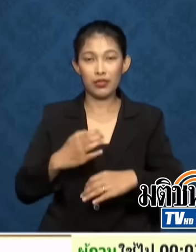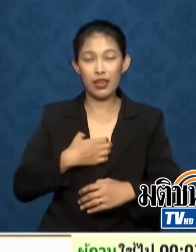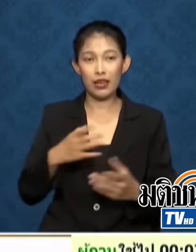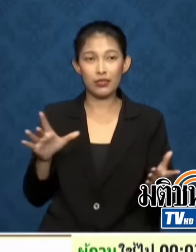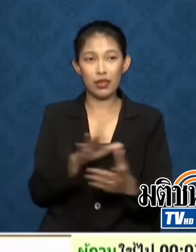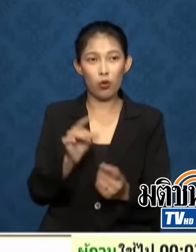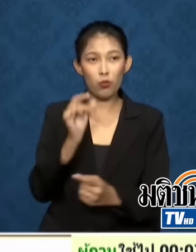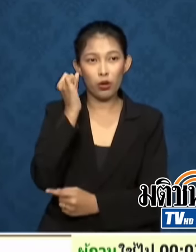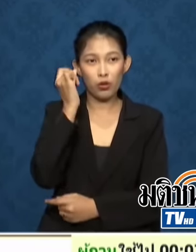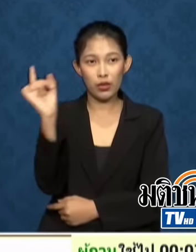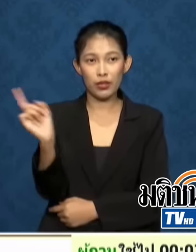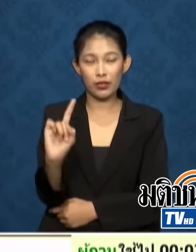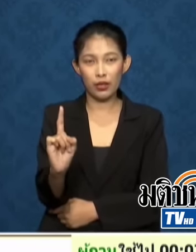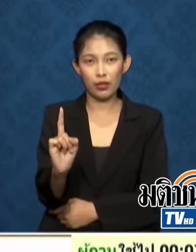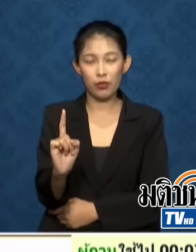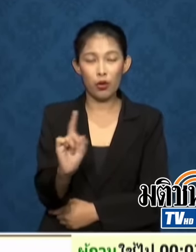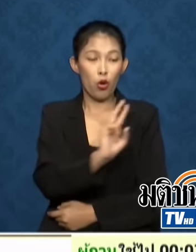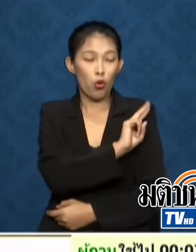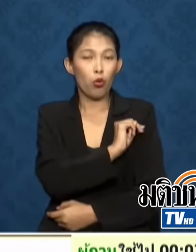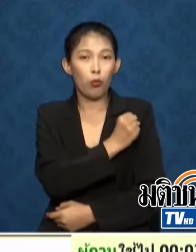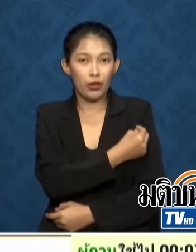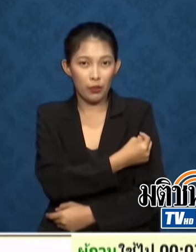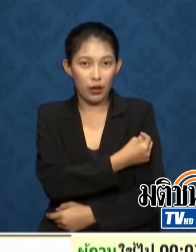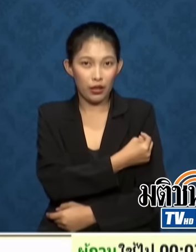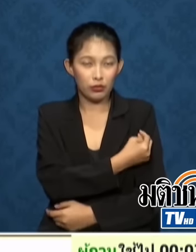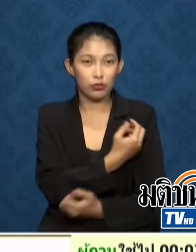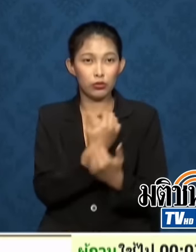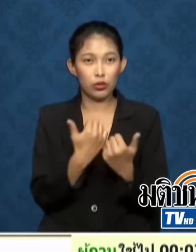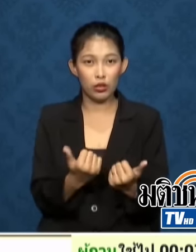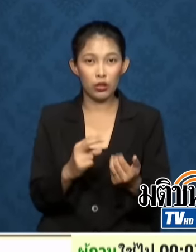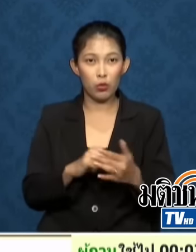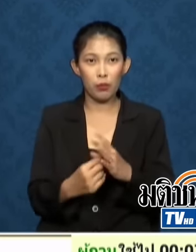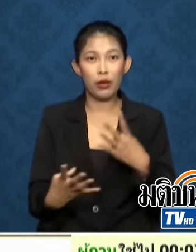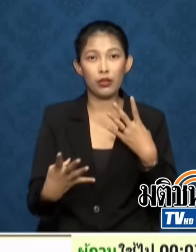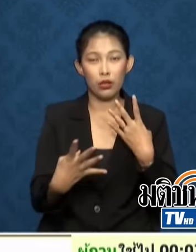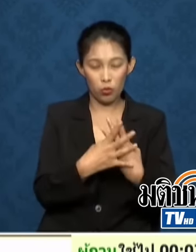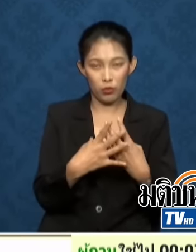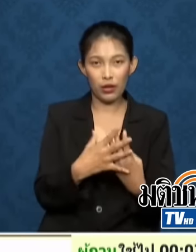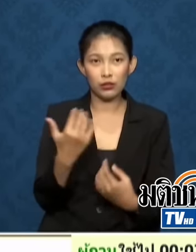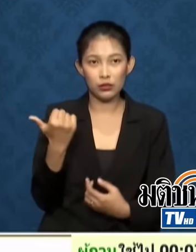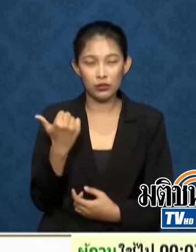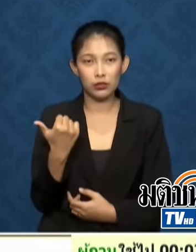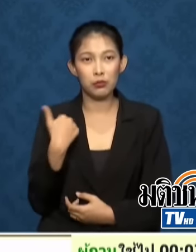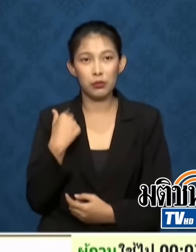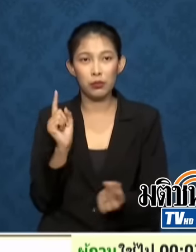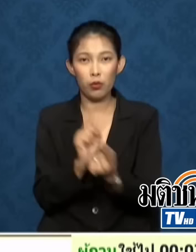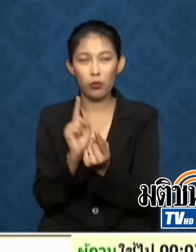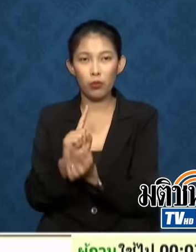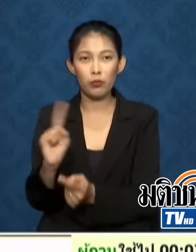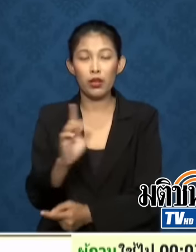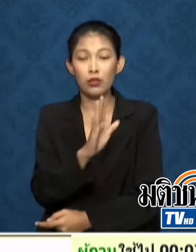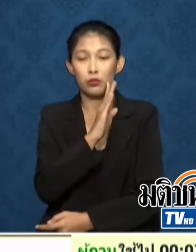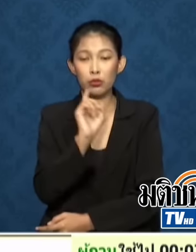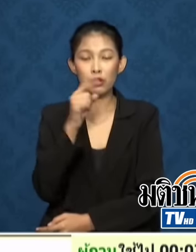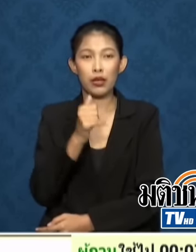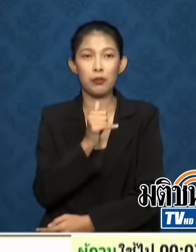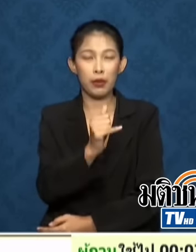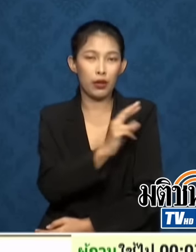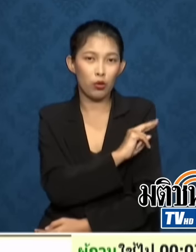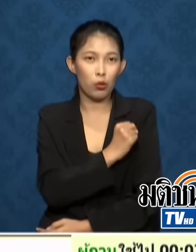จว่าโรงพยาบาลขณะนี้คือที่คุมขังอื่นท่านจะเห็นผู้ไปโรงพยาบาล น